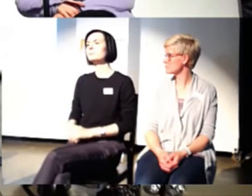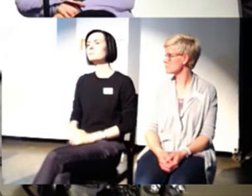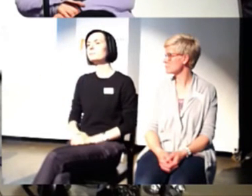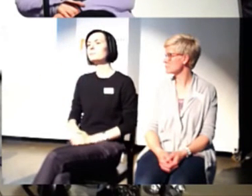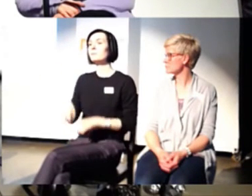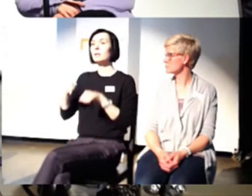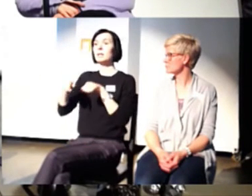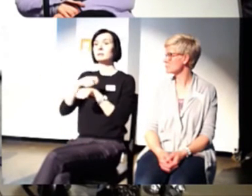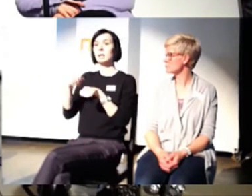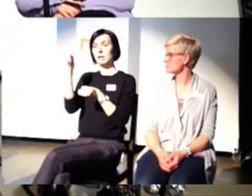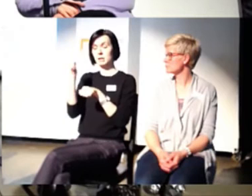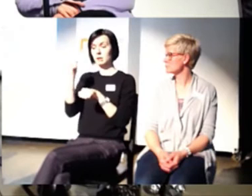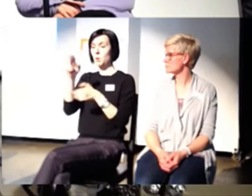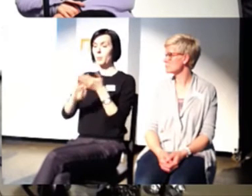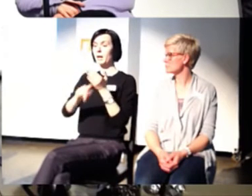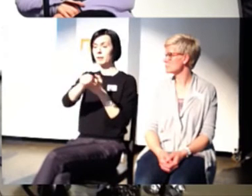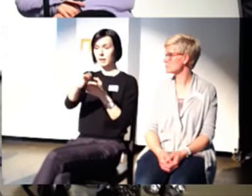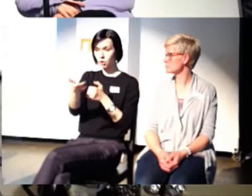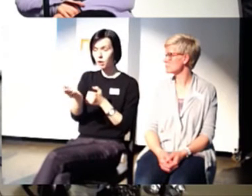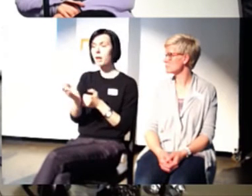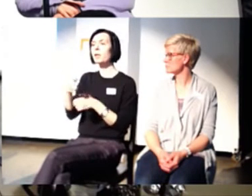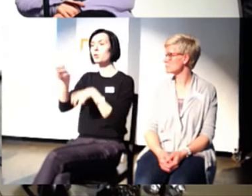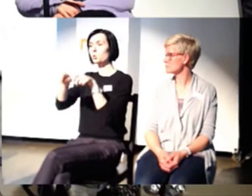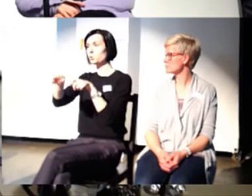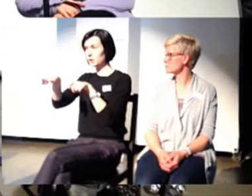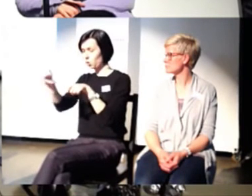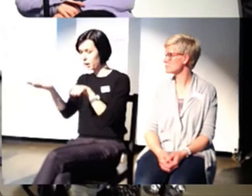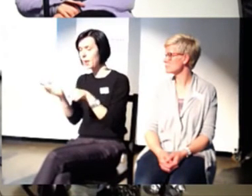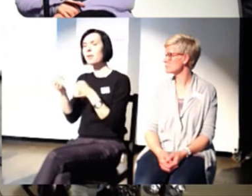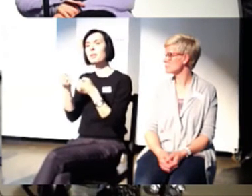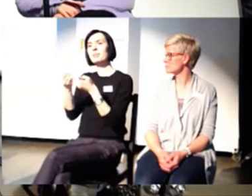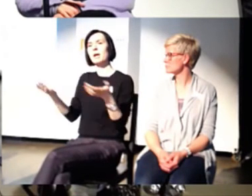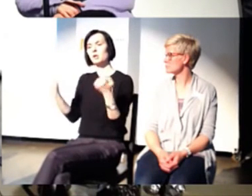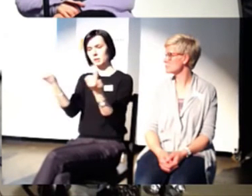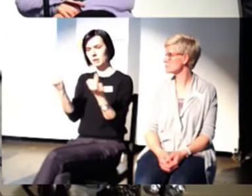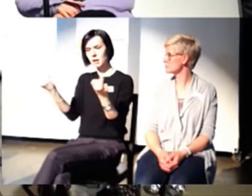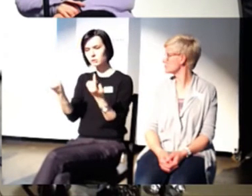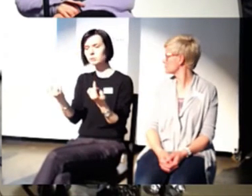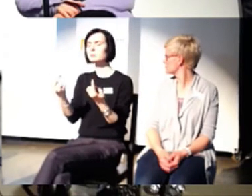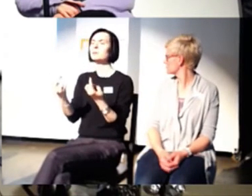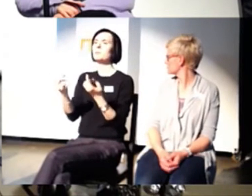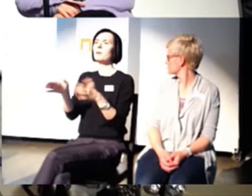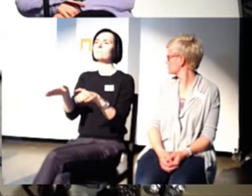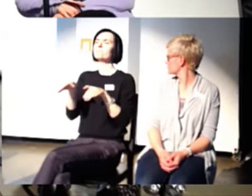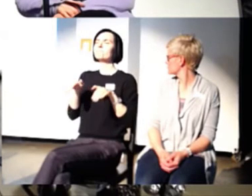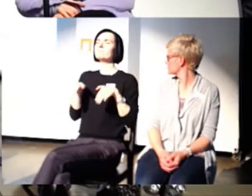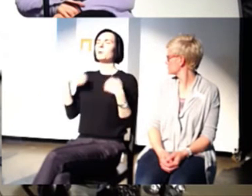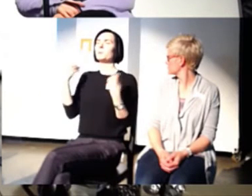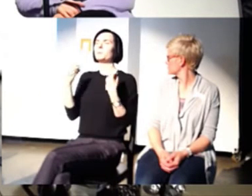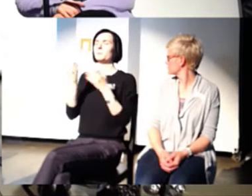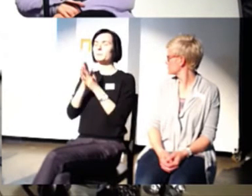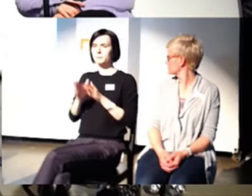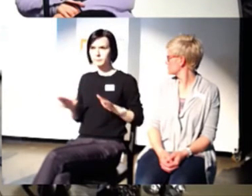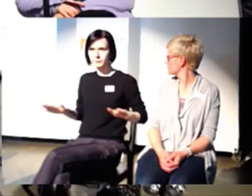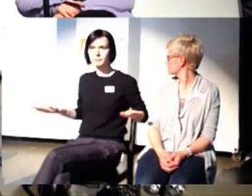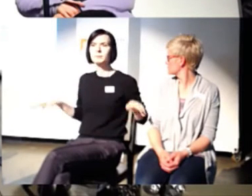Saaren kartano tarjoaa taiteilijoille ja tutkijoille tilaisuuden vetäytymiseen ja rauhoittumiseen ja mahdollisuuden keskittyä